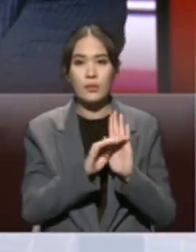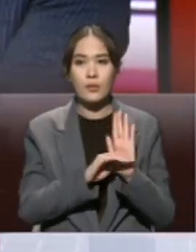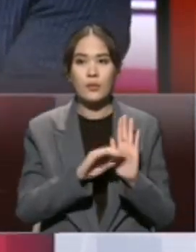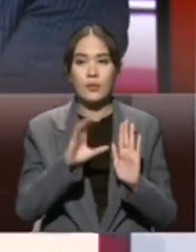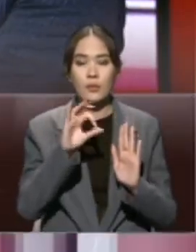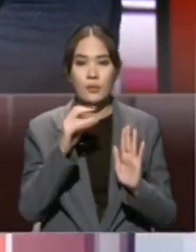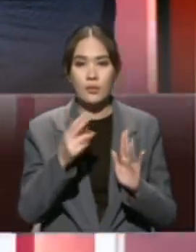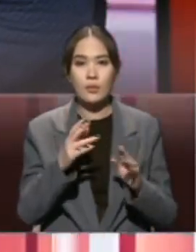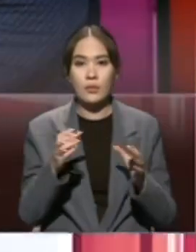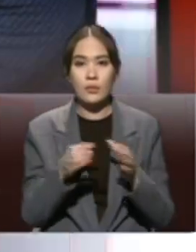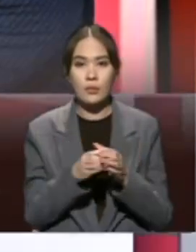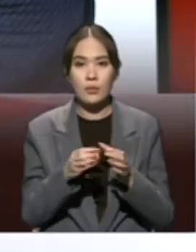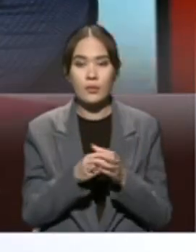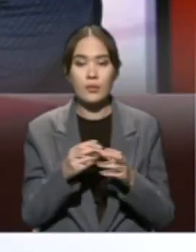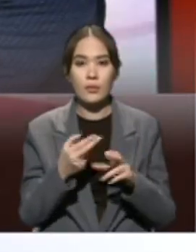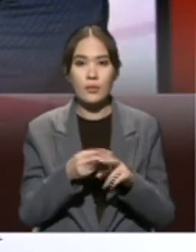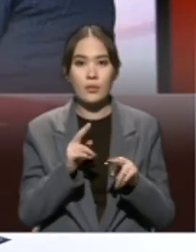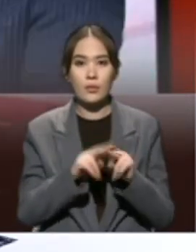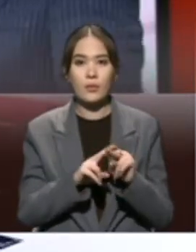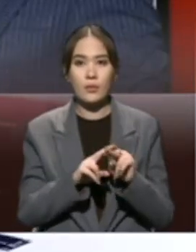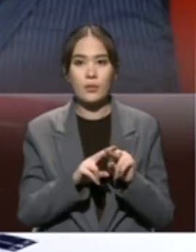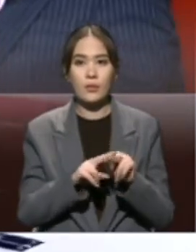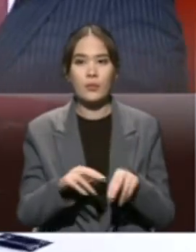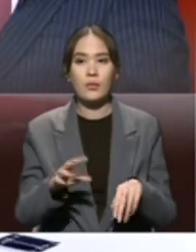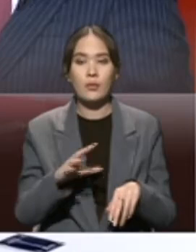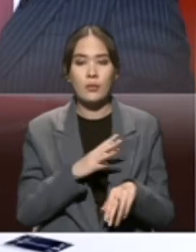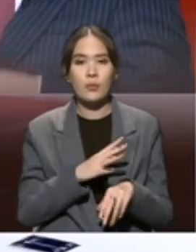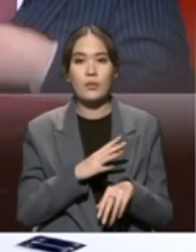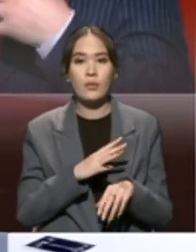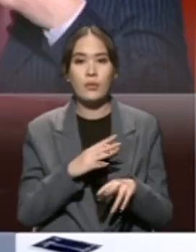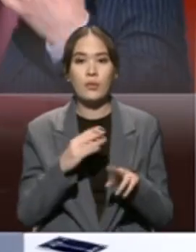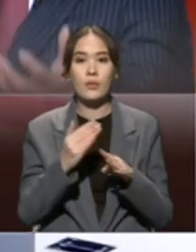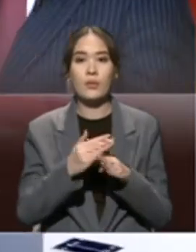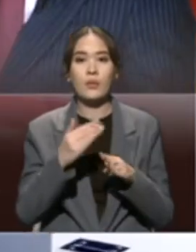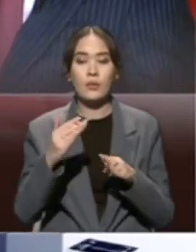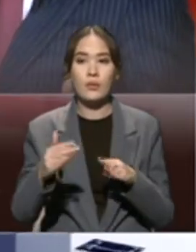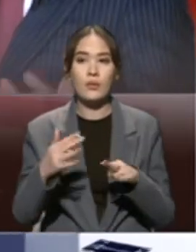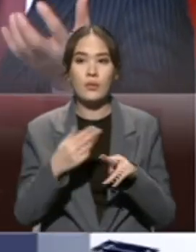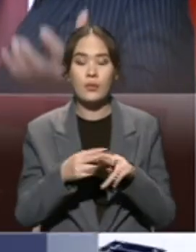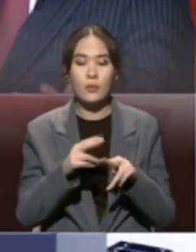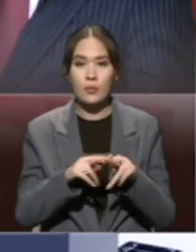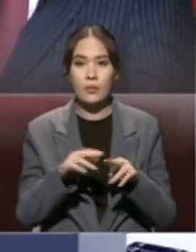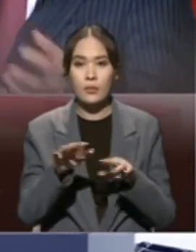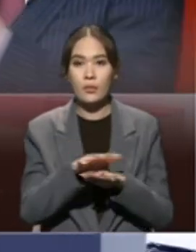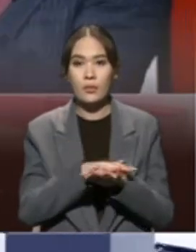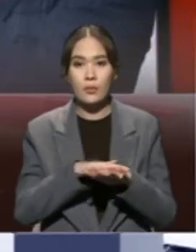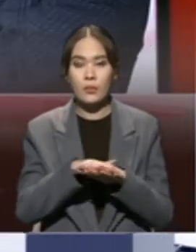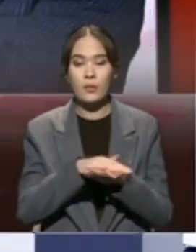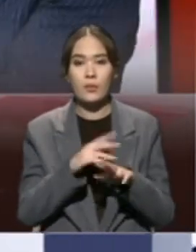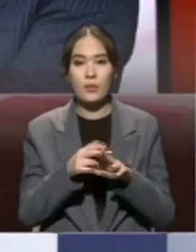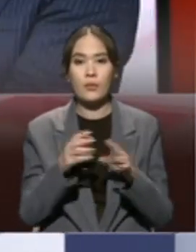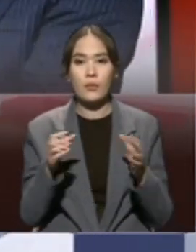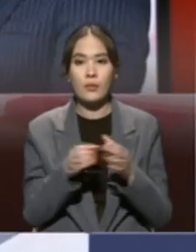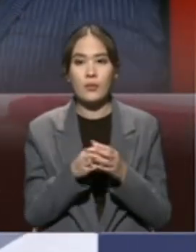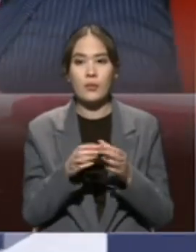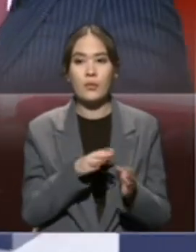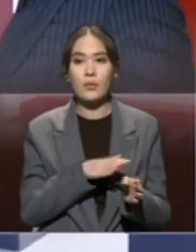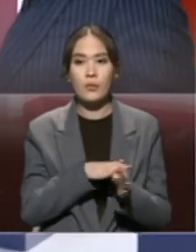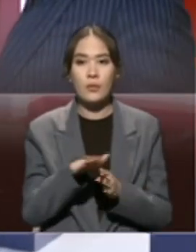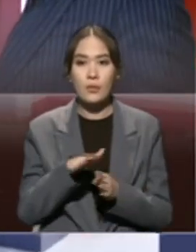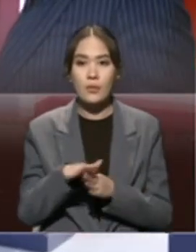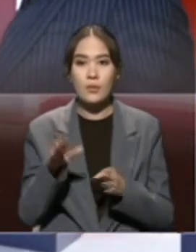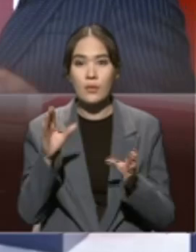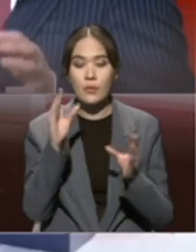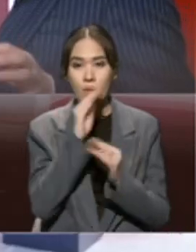осал топтарға қара шектелгендігі болу керек. Ал одан кейінгі жалпы басым бөлігі халықтың басым бөлігі ол толыққанда жетпегендіктен